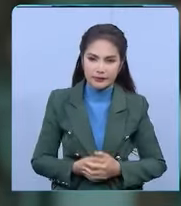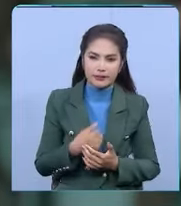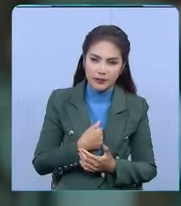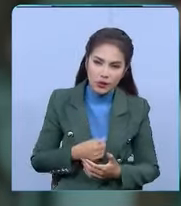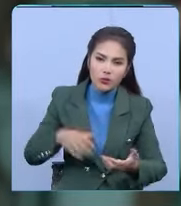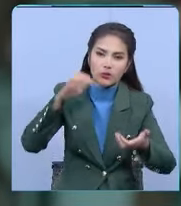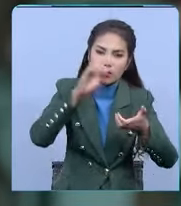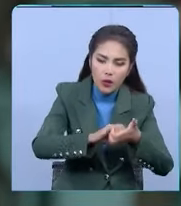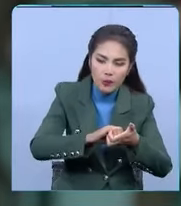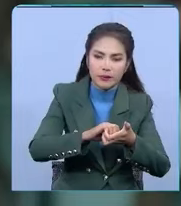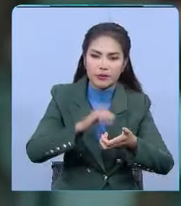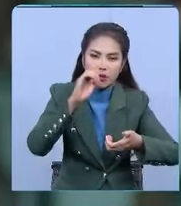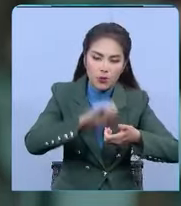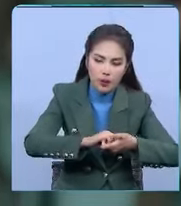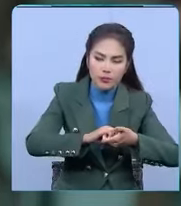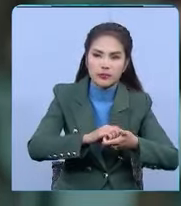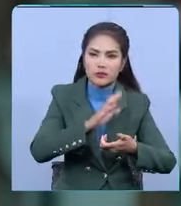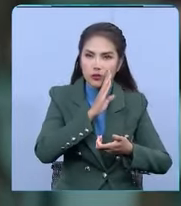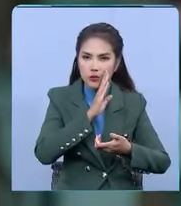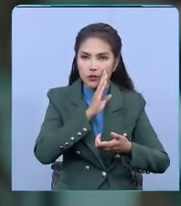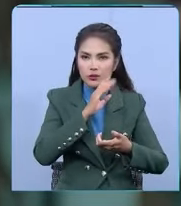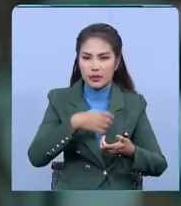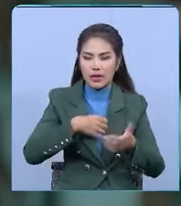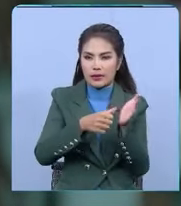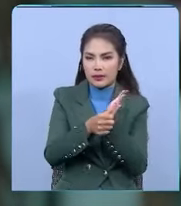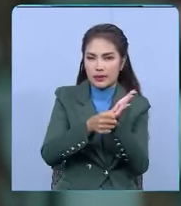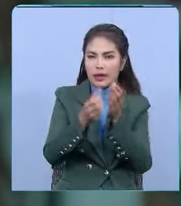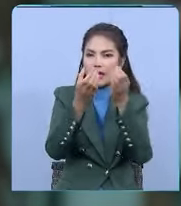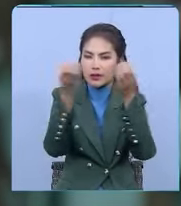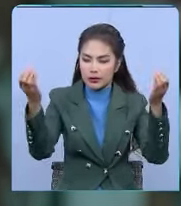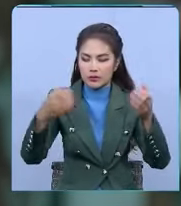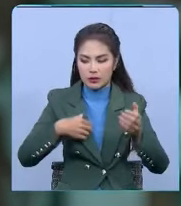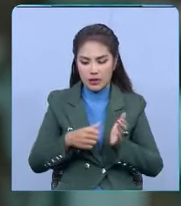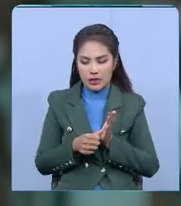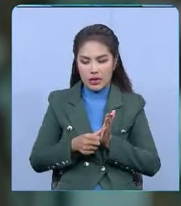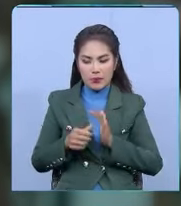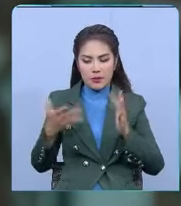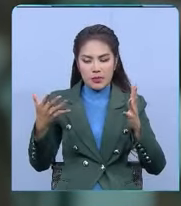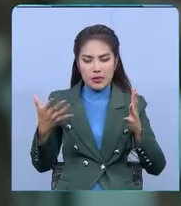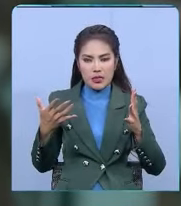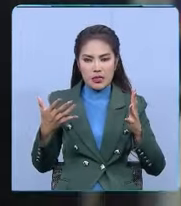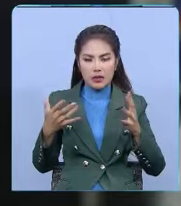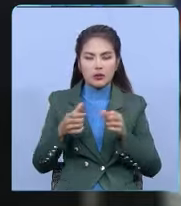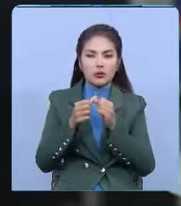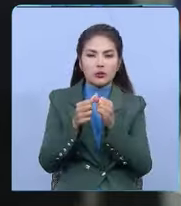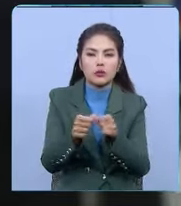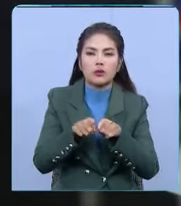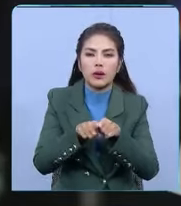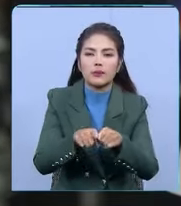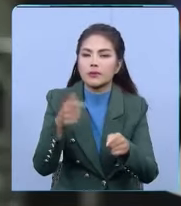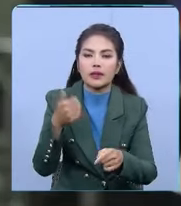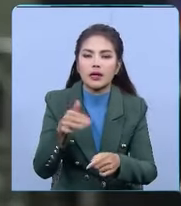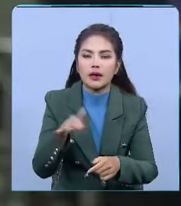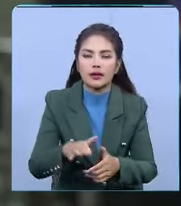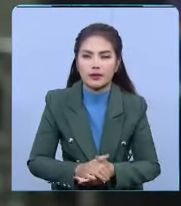ที่มีสมมุติว่าเขาจะแก้รัฐธรรมนูญผมไม่แก้มันก็อยู่กันไม่ได้อย่างนี้เป็นต้น ถ้าอย่างนี้เนี่ยผมขออนุญ